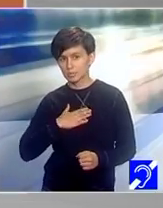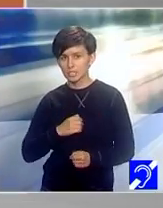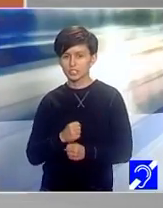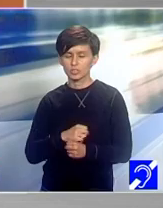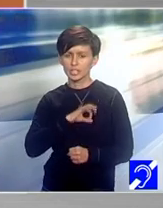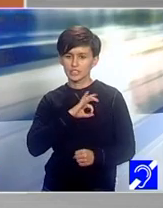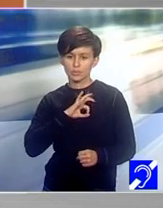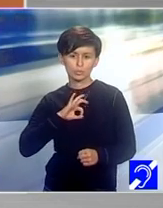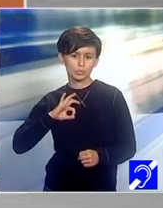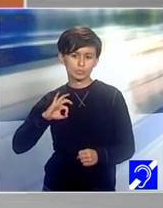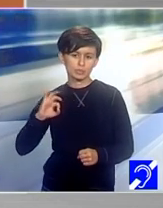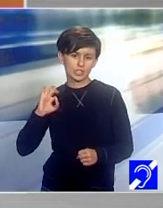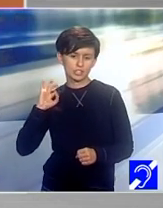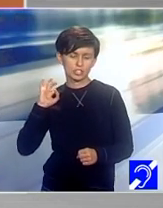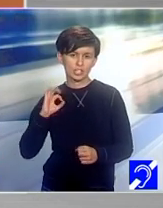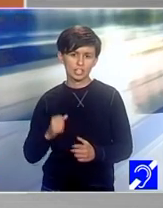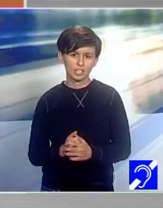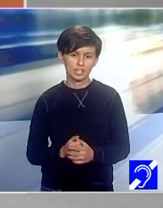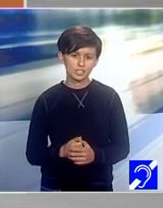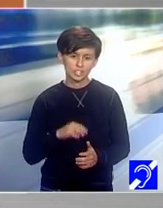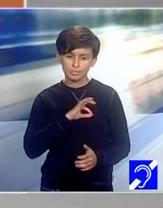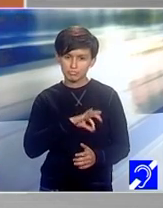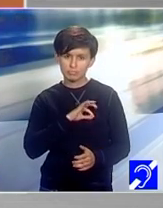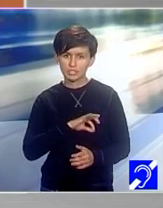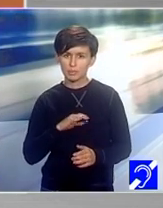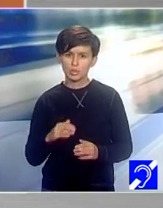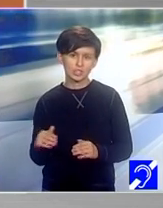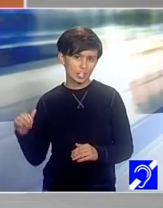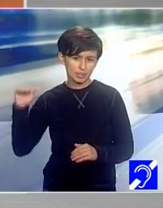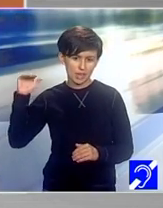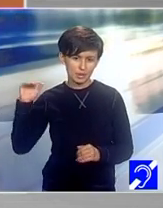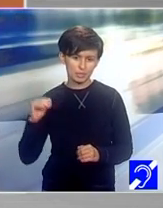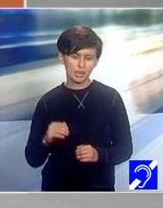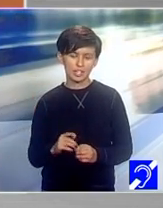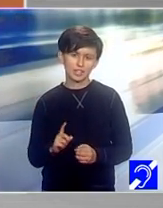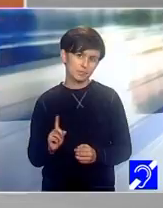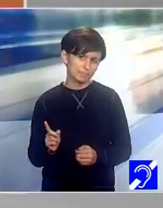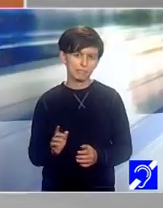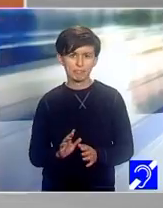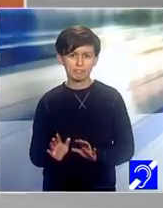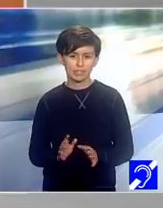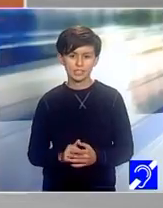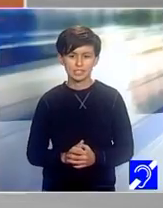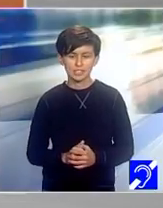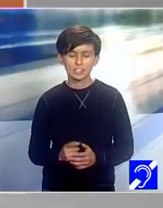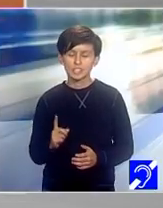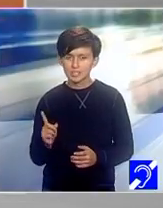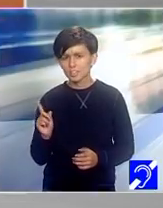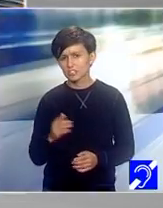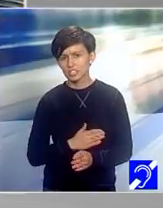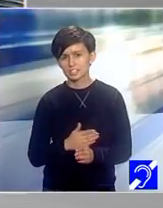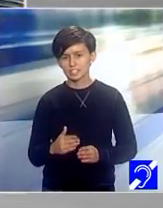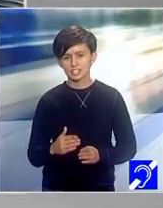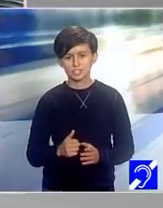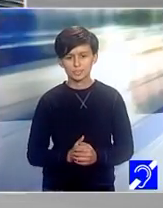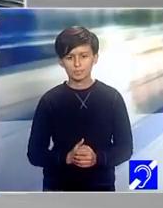face. Nepoata mai mare, aia, așa, dar încă nu-i târziu. Da, am să așa